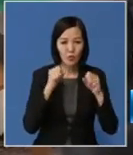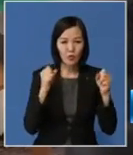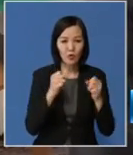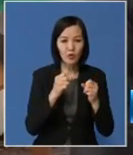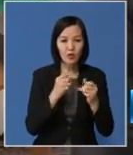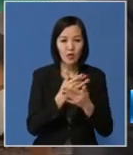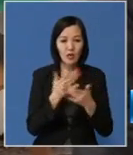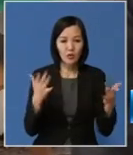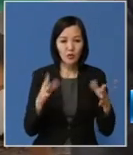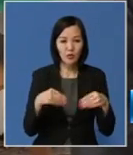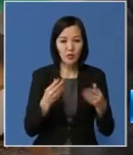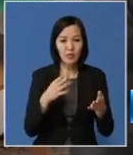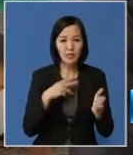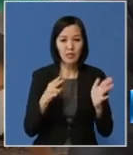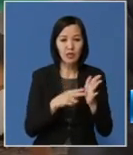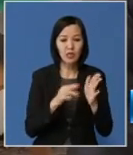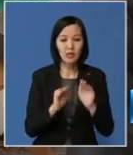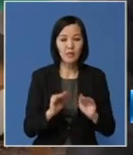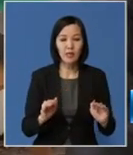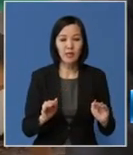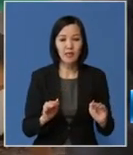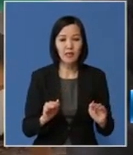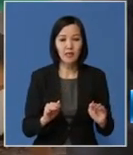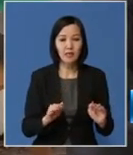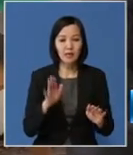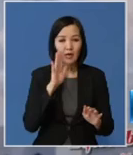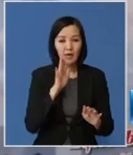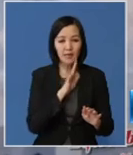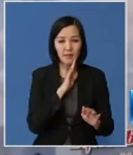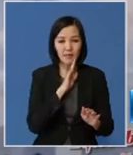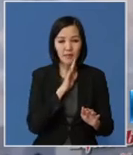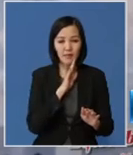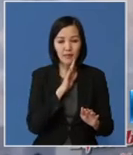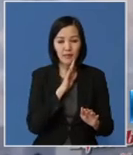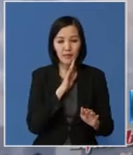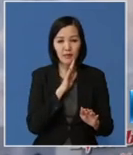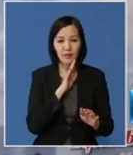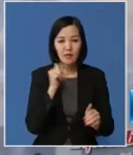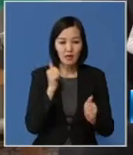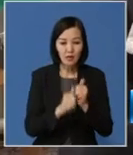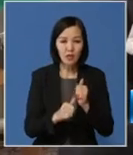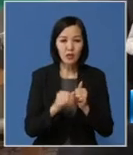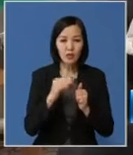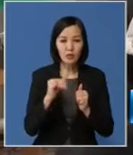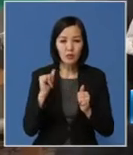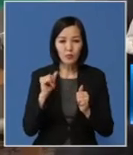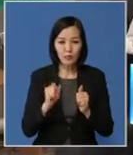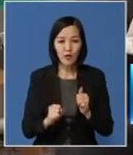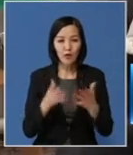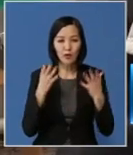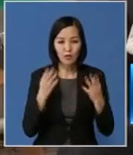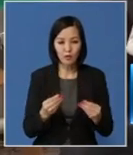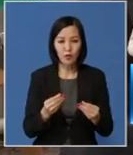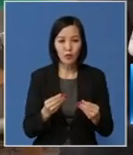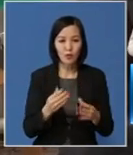7 баланың анасымын. Осы мешке Алла разы болсын. Жұма сайын көмек алам. Осы мешке уже 3 рет көмек беріп